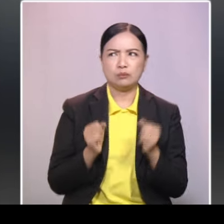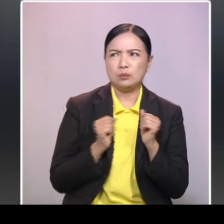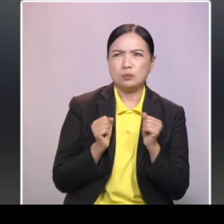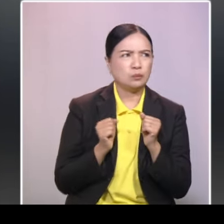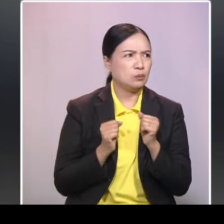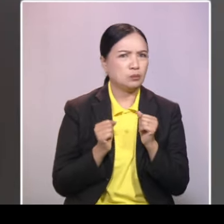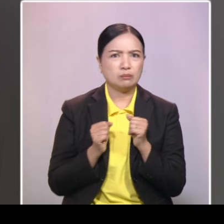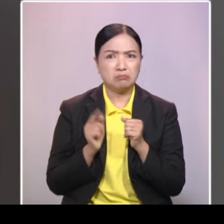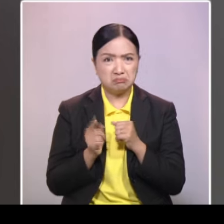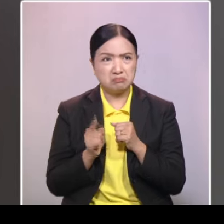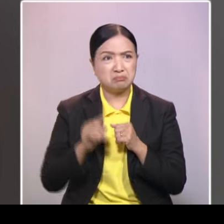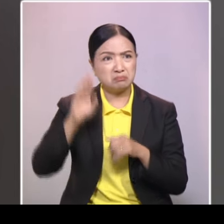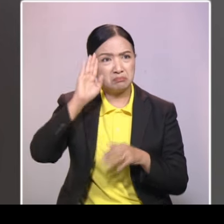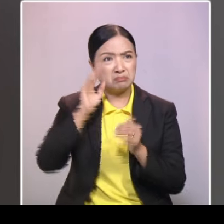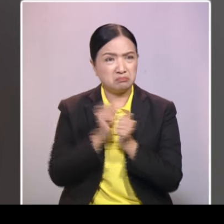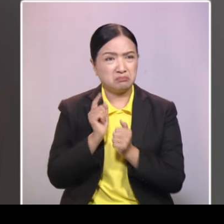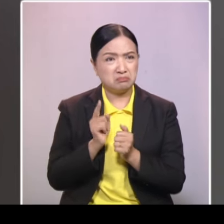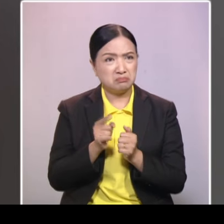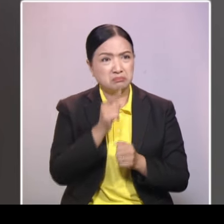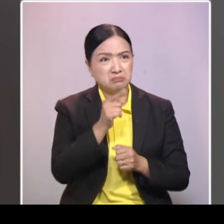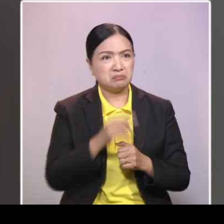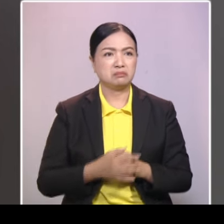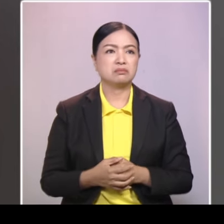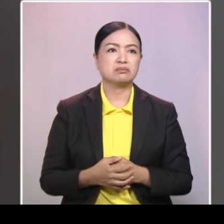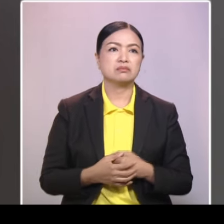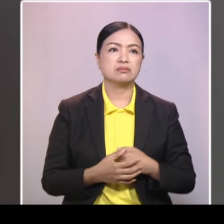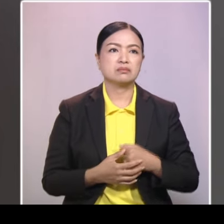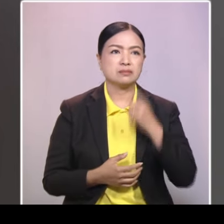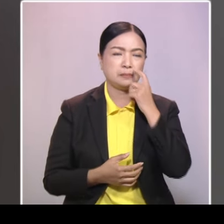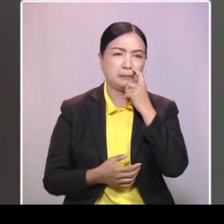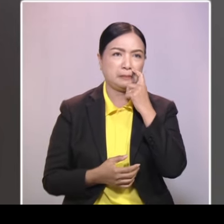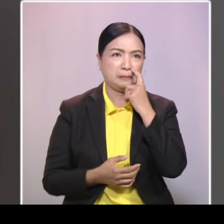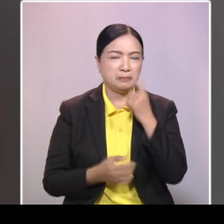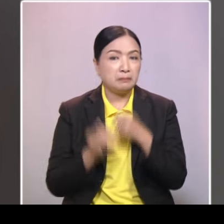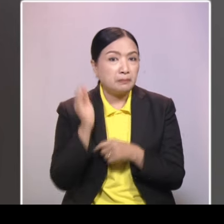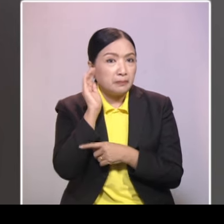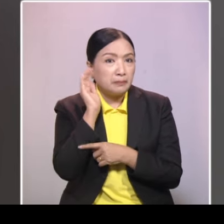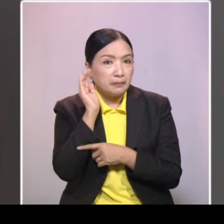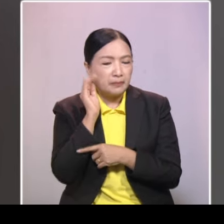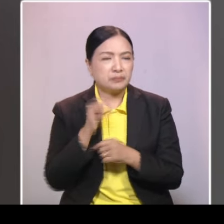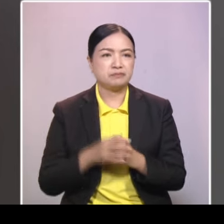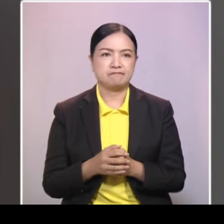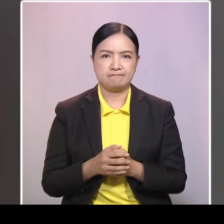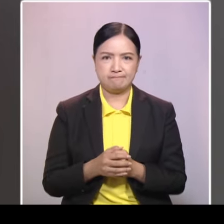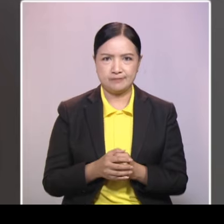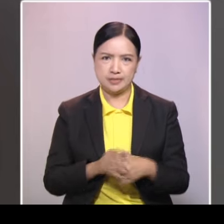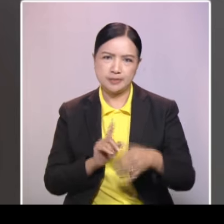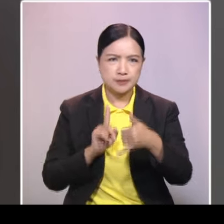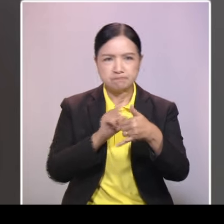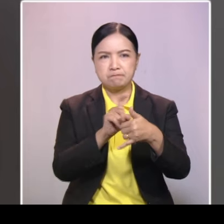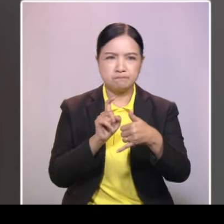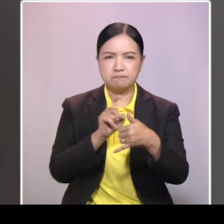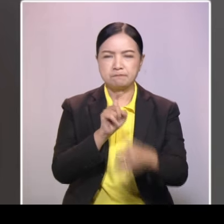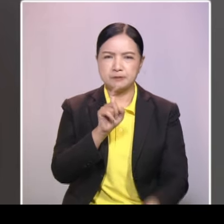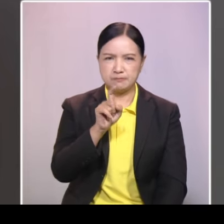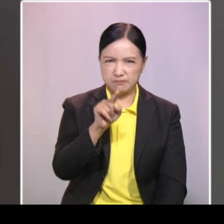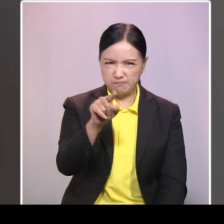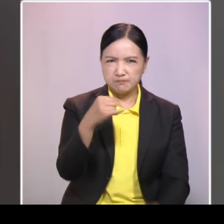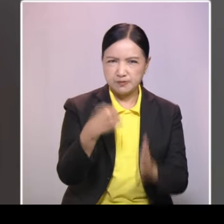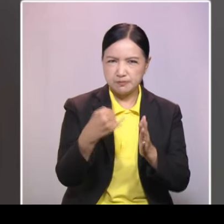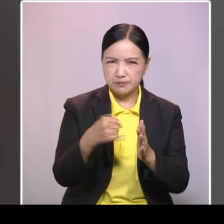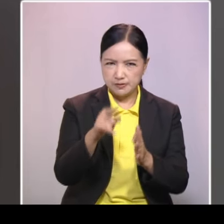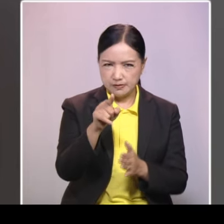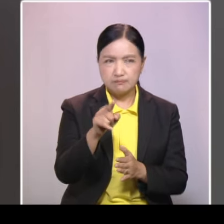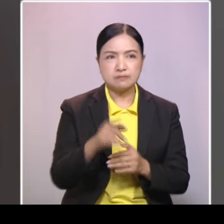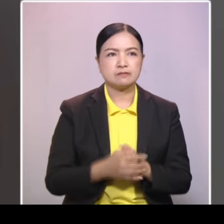รัว คิดว่าตำรวจจิหรอเปล่าหลงจากที่พอเยือใเริ่มหลเชื่อก็จะมีการสอบปากคำแจ้งข้อกลว